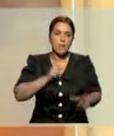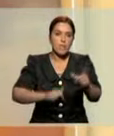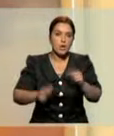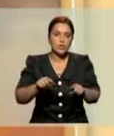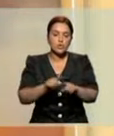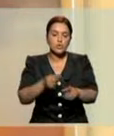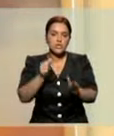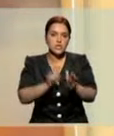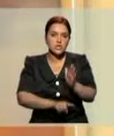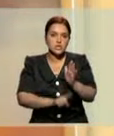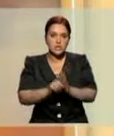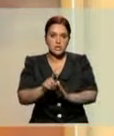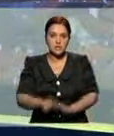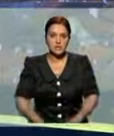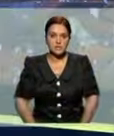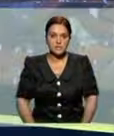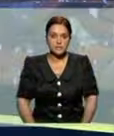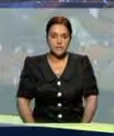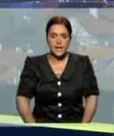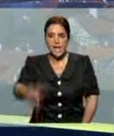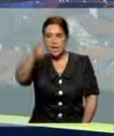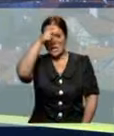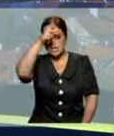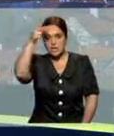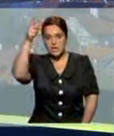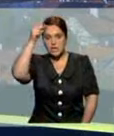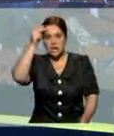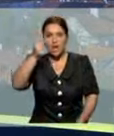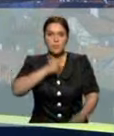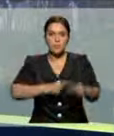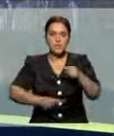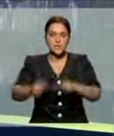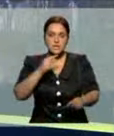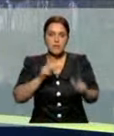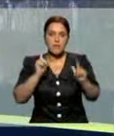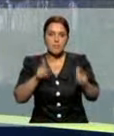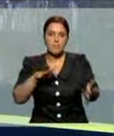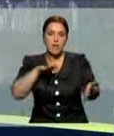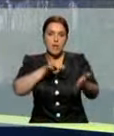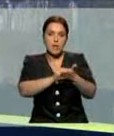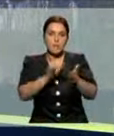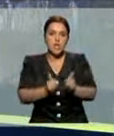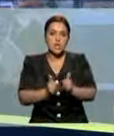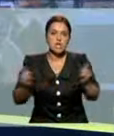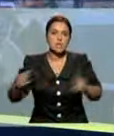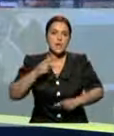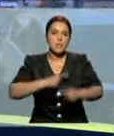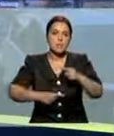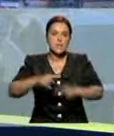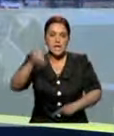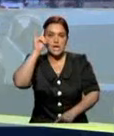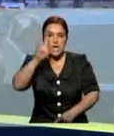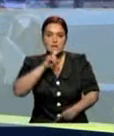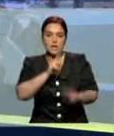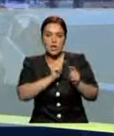продукция начинает дешеветь. Литовские предприниматели готовы инвестировать в расширение бизнеса в Казахстане и выступают